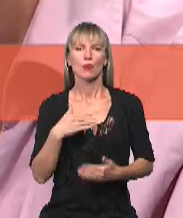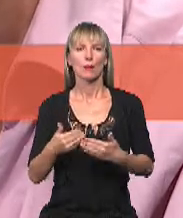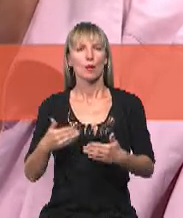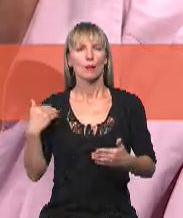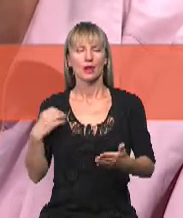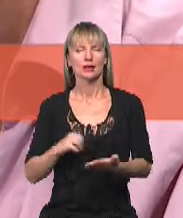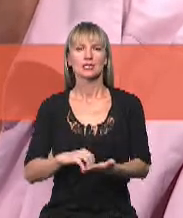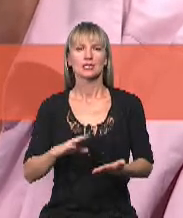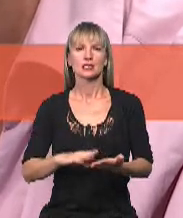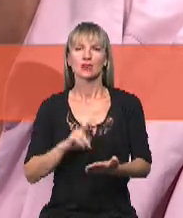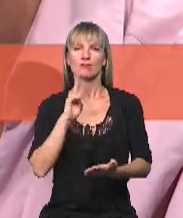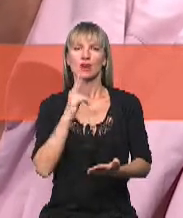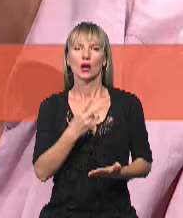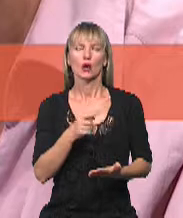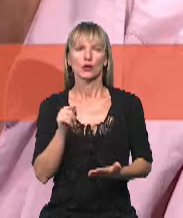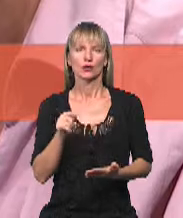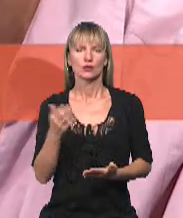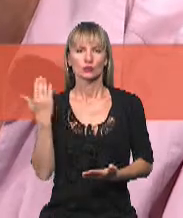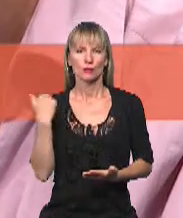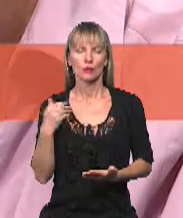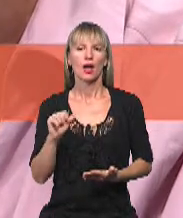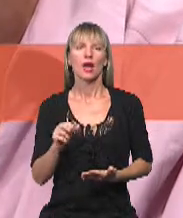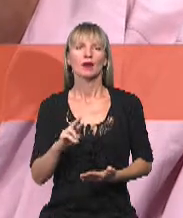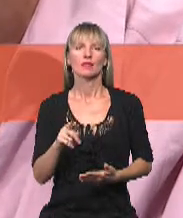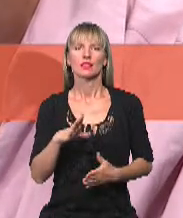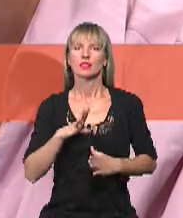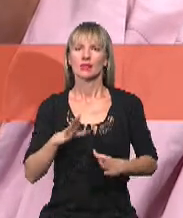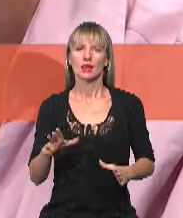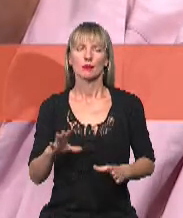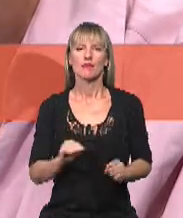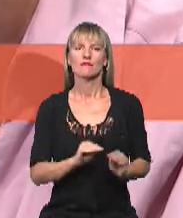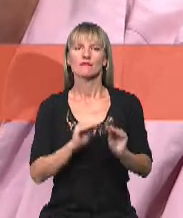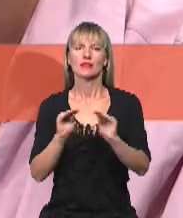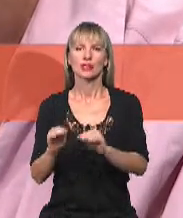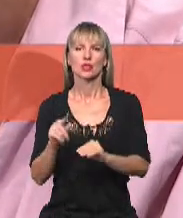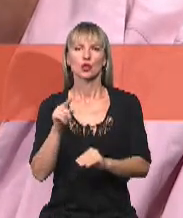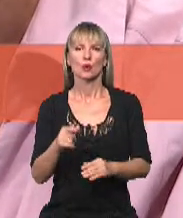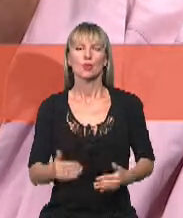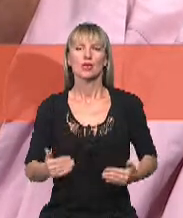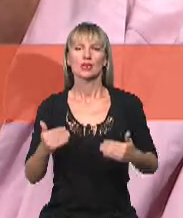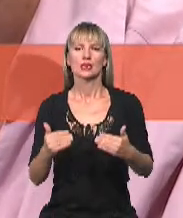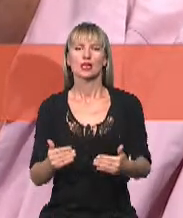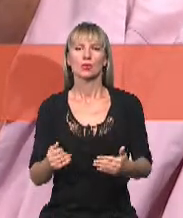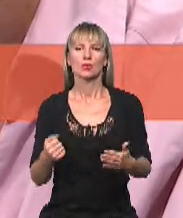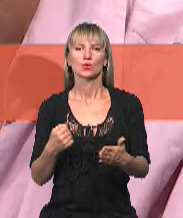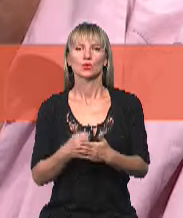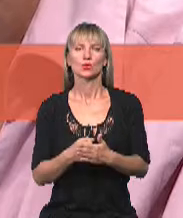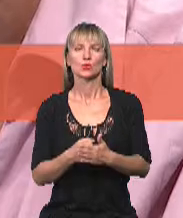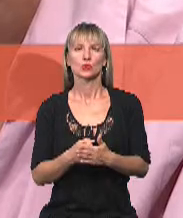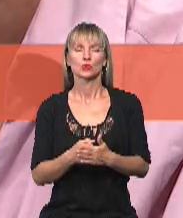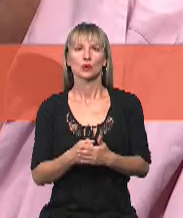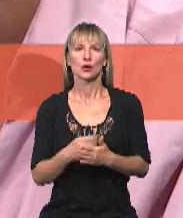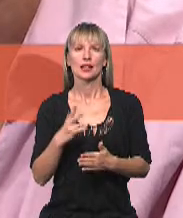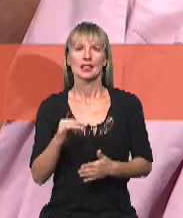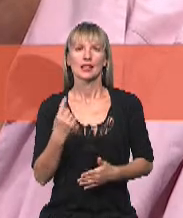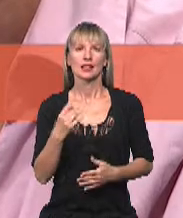попередньо зареєстрований 2 роки тому. Але так як він не був, на жаль, винесений на тому етапі до жодного